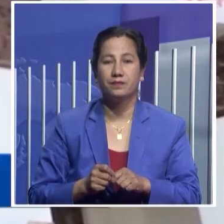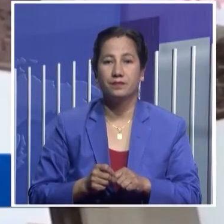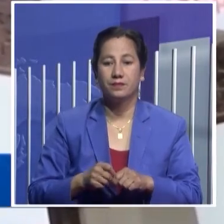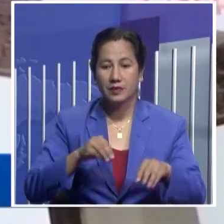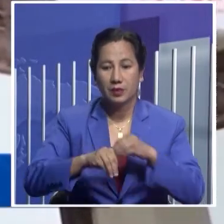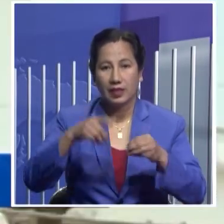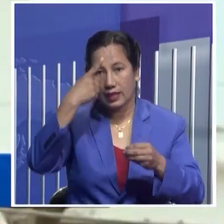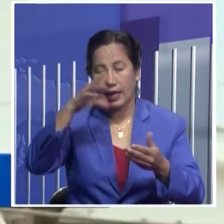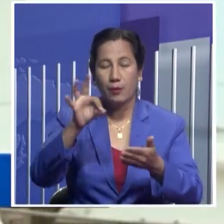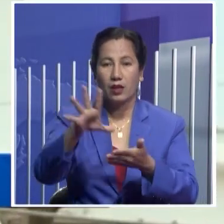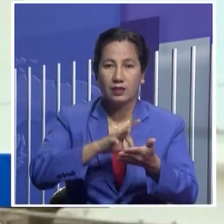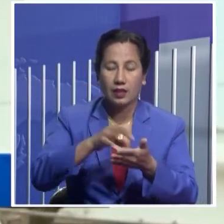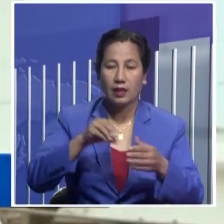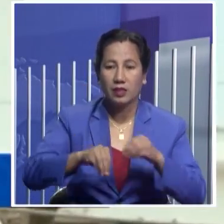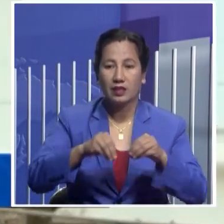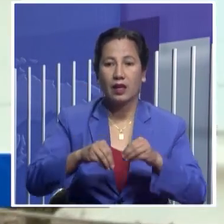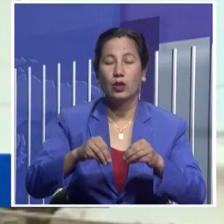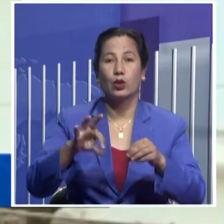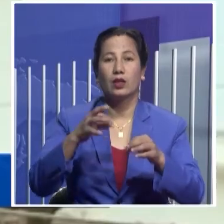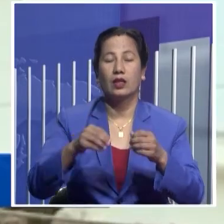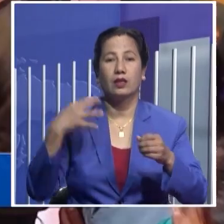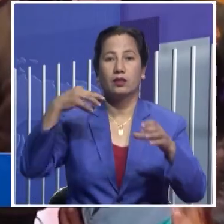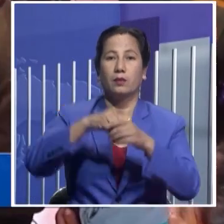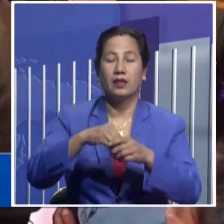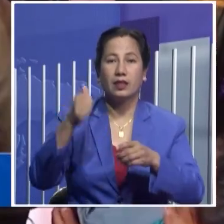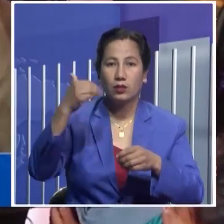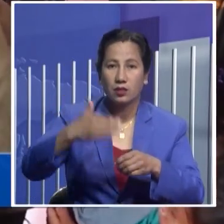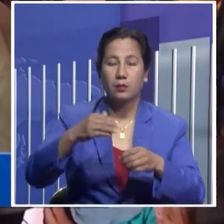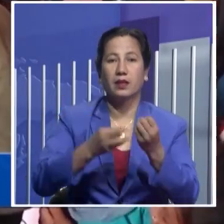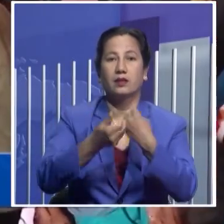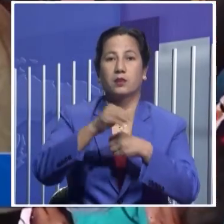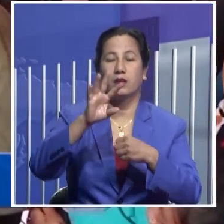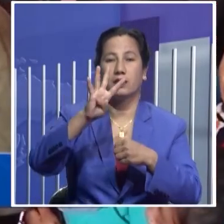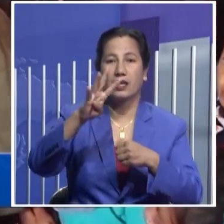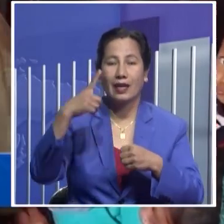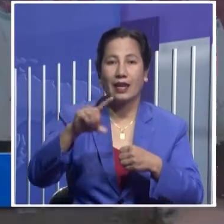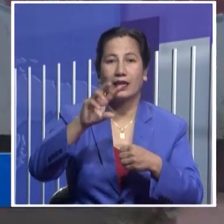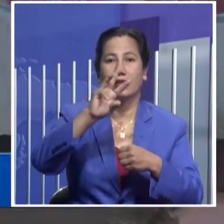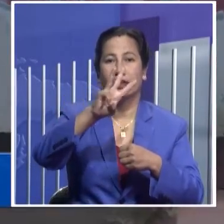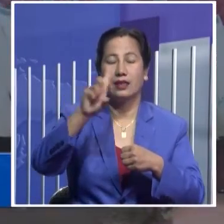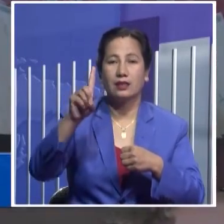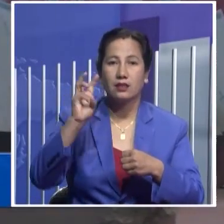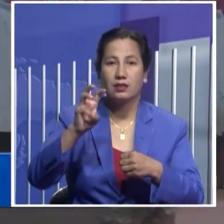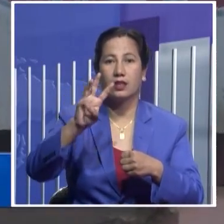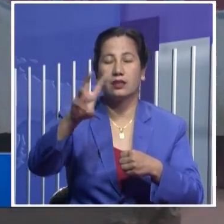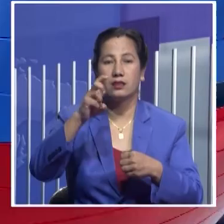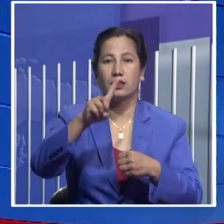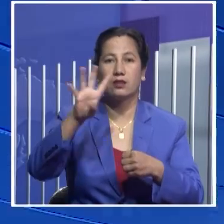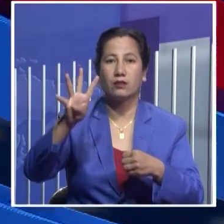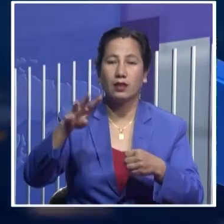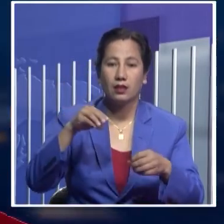मतदाता नामावली संकलनमा मतदाताको उत्साहजनक सहभागिता। हिजोसम्म देशभर 4,31,314 मतदाता